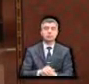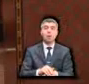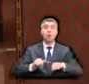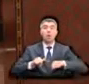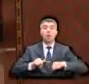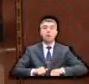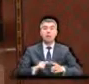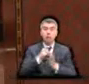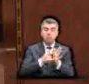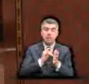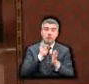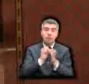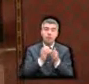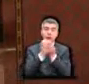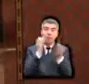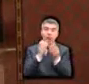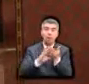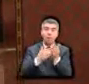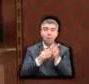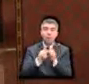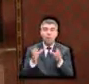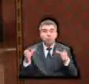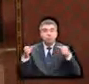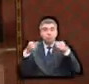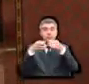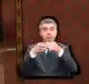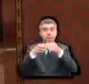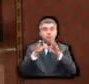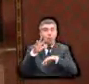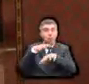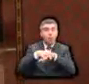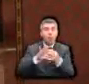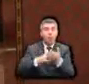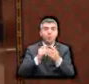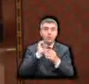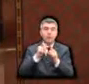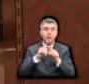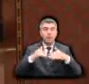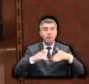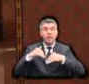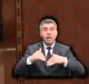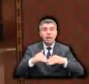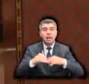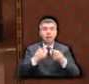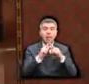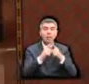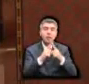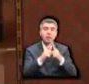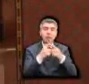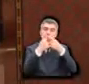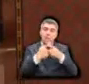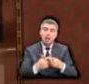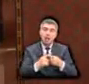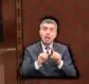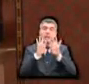الجيز والنقل أننا نربطوا هاد الشبكة هذه، نربطوها بالطرق المصنفة، وغادي يكلفنا غادي فيها